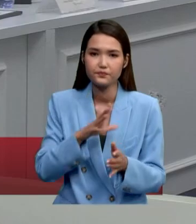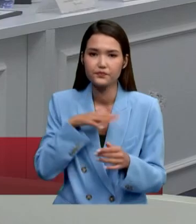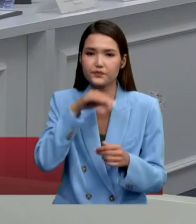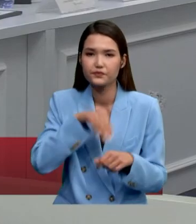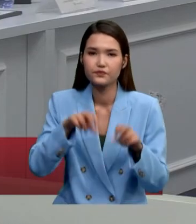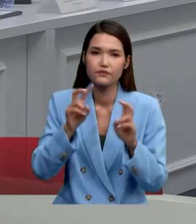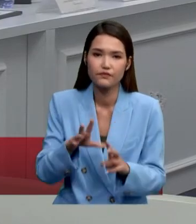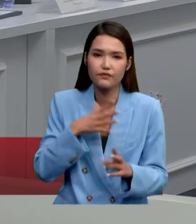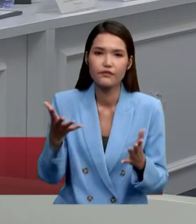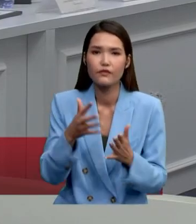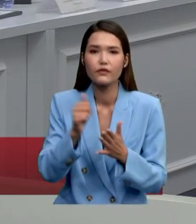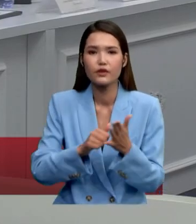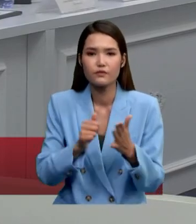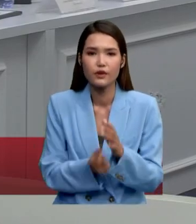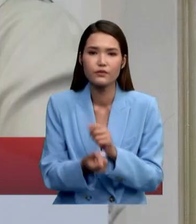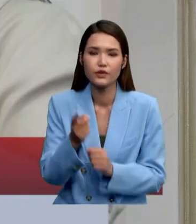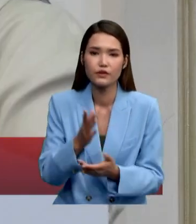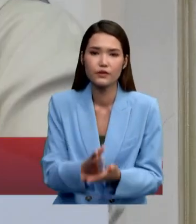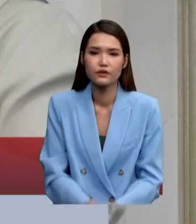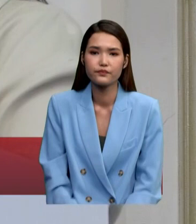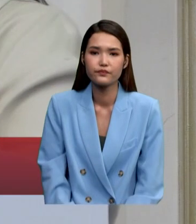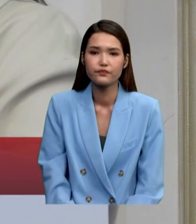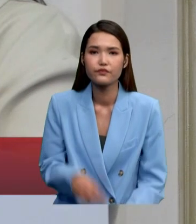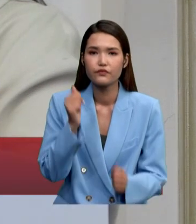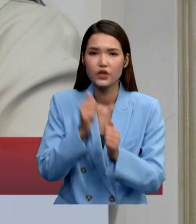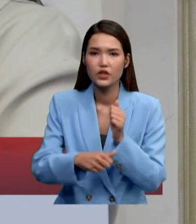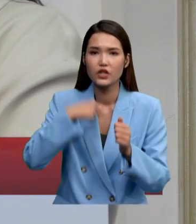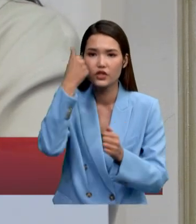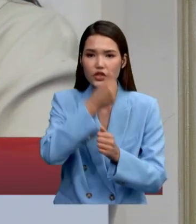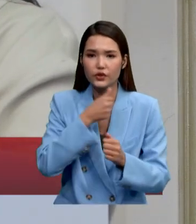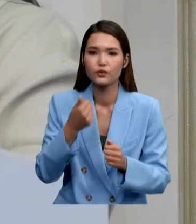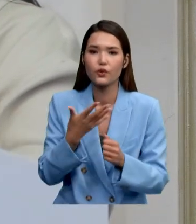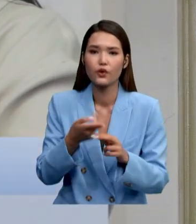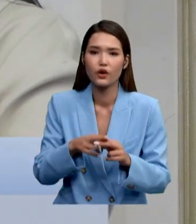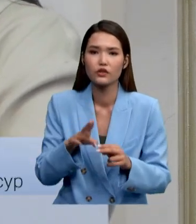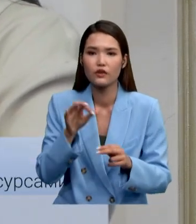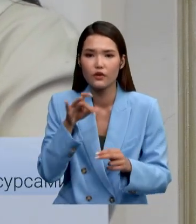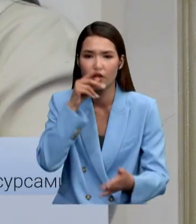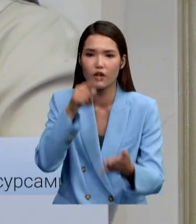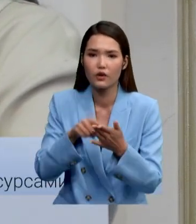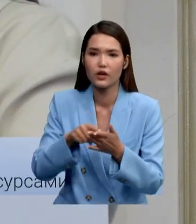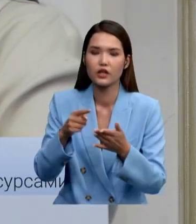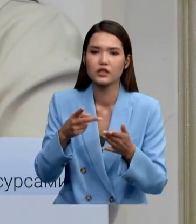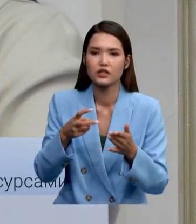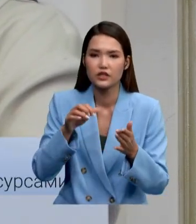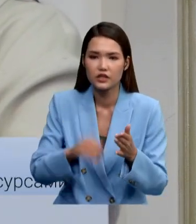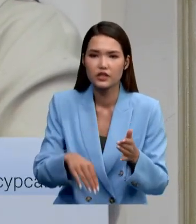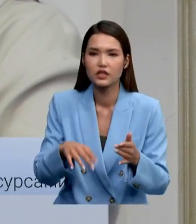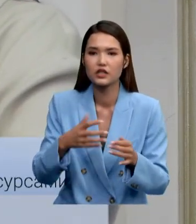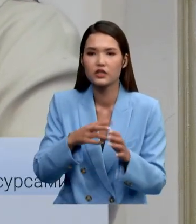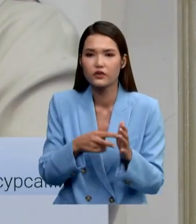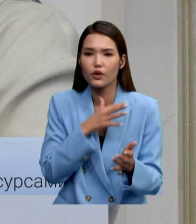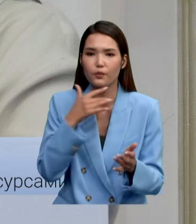Есть и другие причины массовой гибели. Ежегодно на шнурованных и маловодных водоемах из-за естественных факторов, таких как